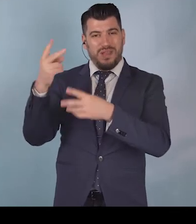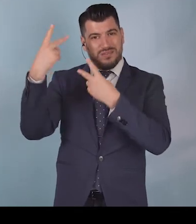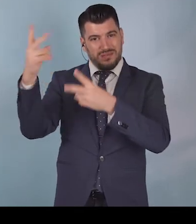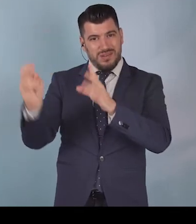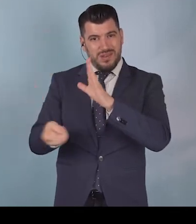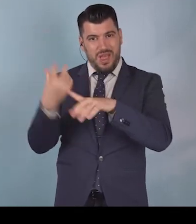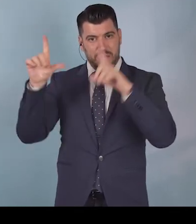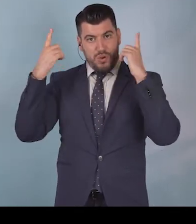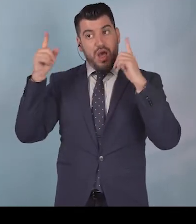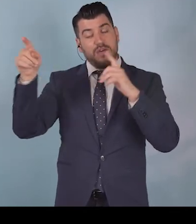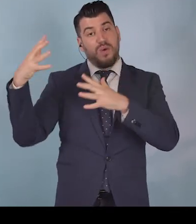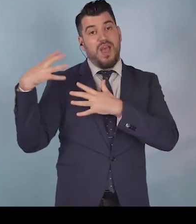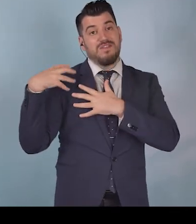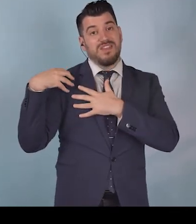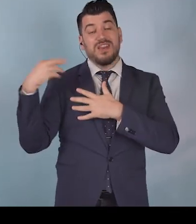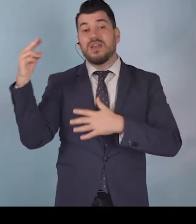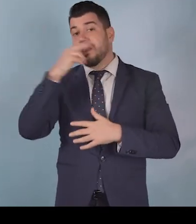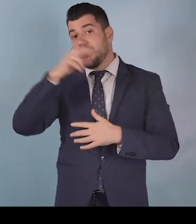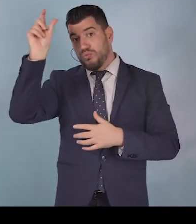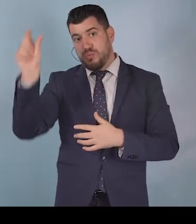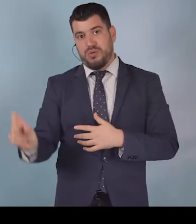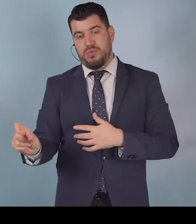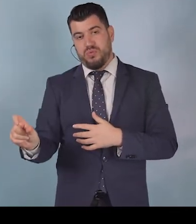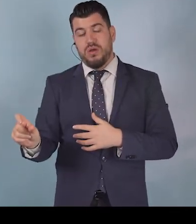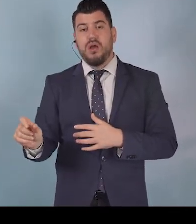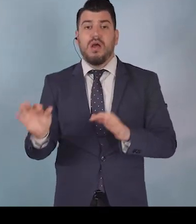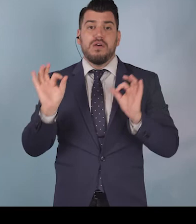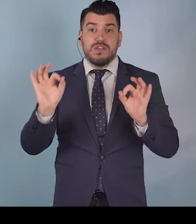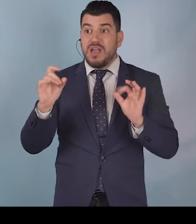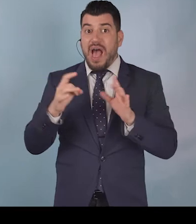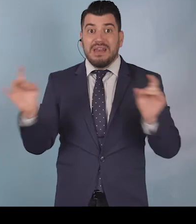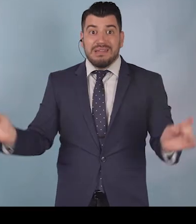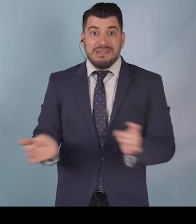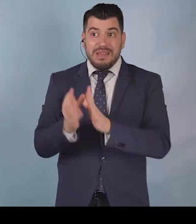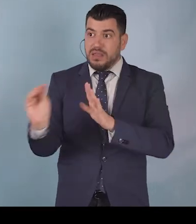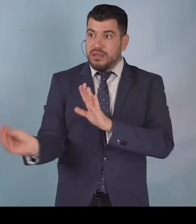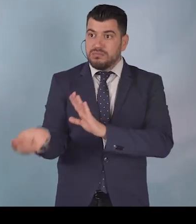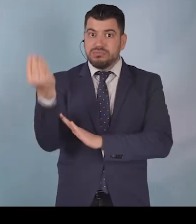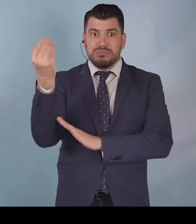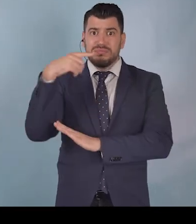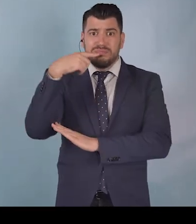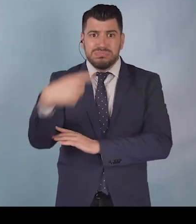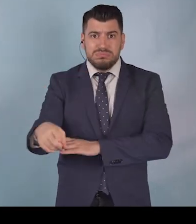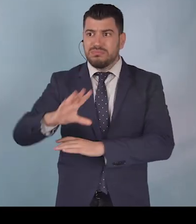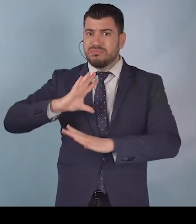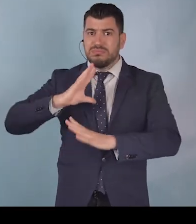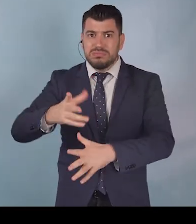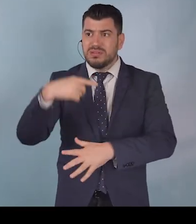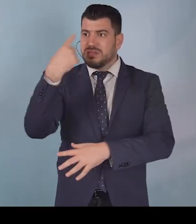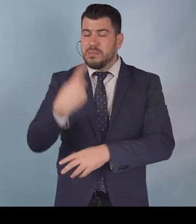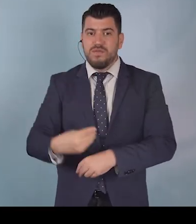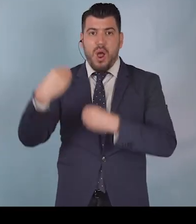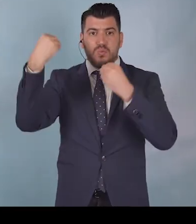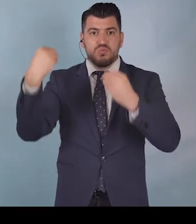ομάδα, των άλλων κομμάτων σε καμία περίπτωση. Τώρα, στον αφορά την κοινοβουλευτική ομάδα της Νέας Δημοκρατίας, αυτό αφορά τον ίδιο τον